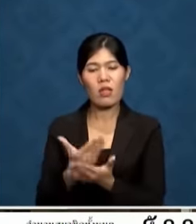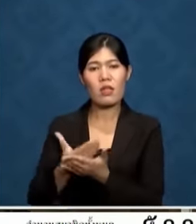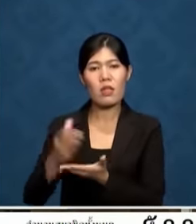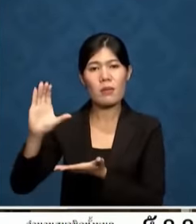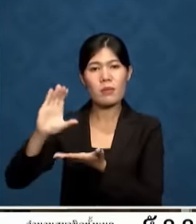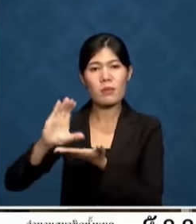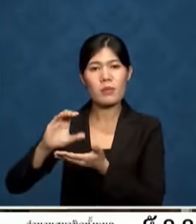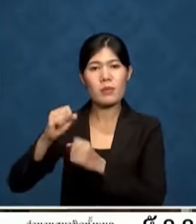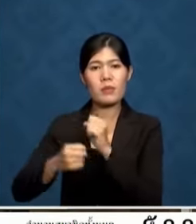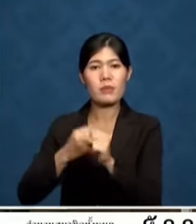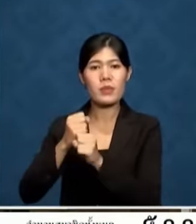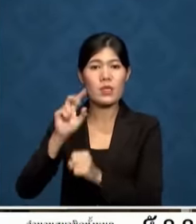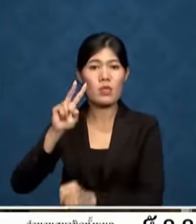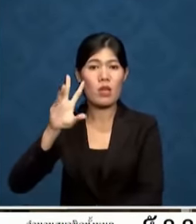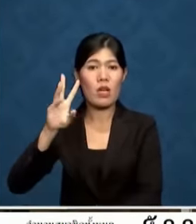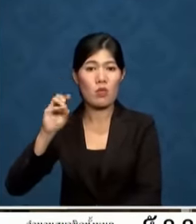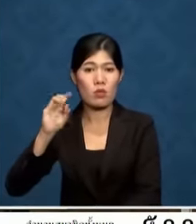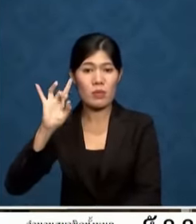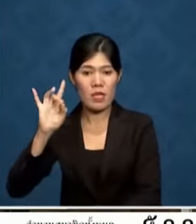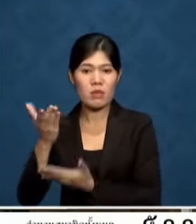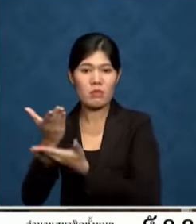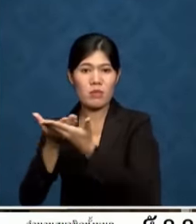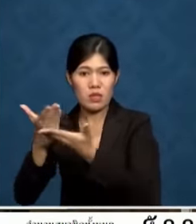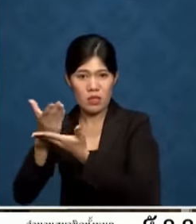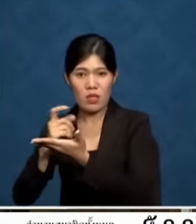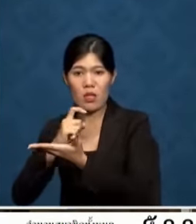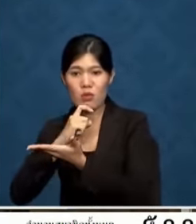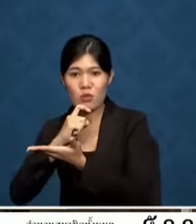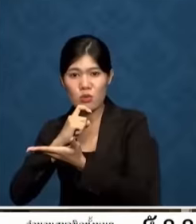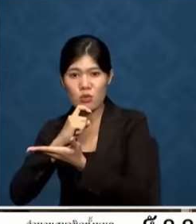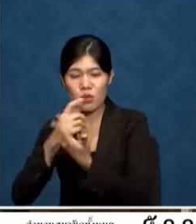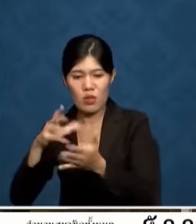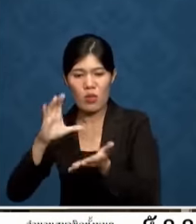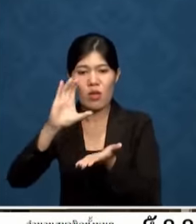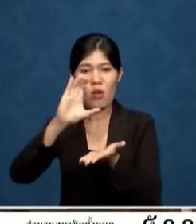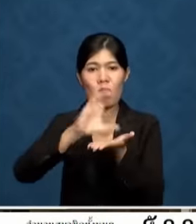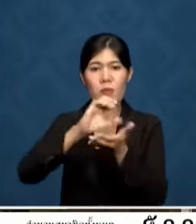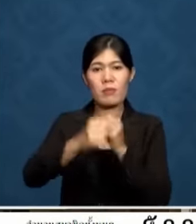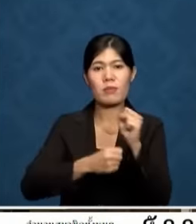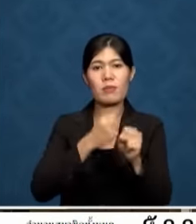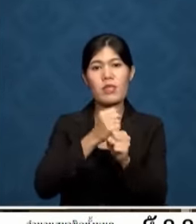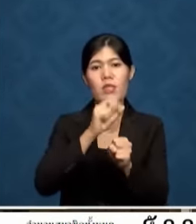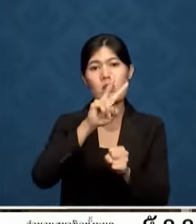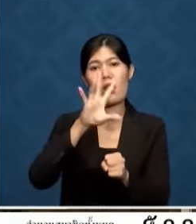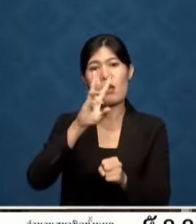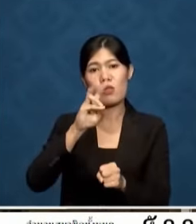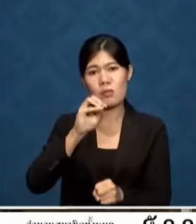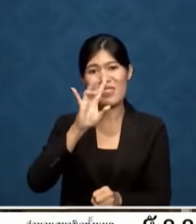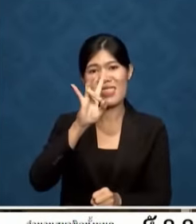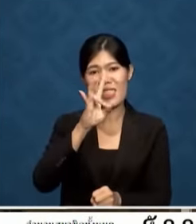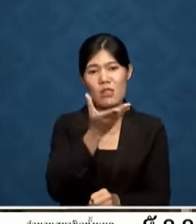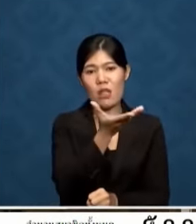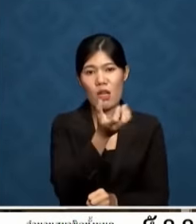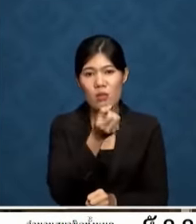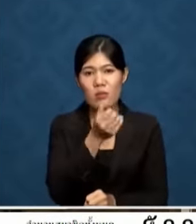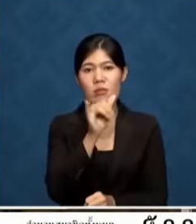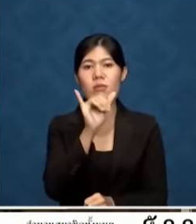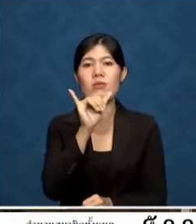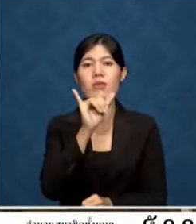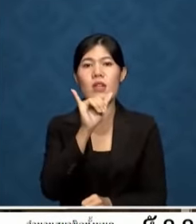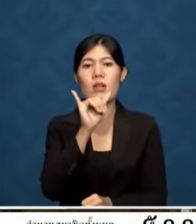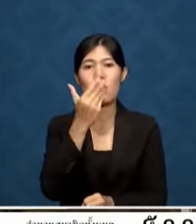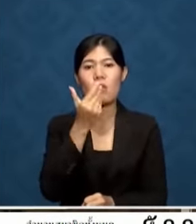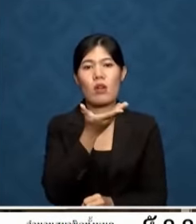ยังต้องรอผ่านสภางบ 67ยังไม่ได้ขอมาเลยเลยครับที่จะออกพระราชบัญญัติงบประมาณรายจ่ายเพิ่ม